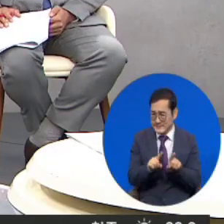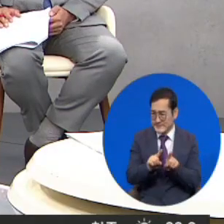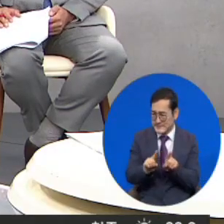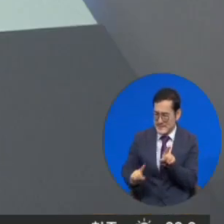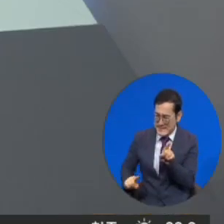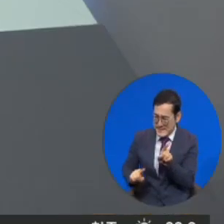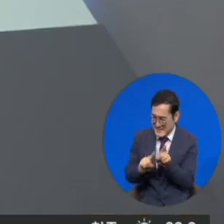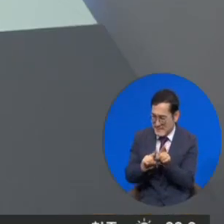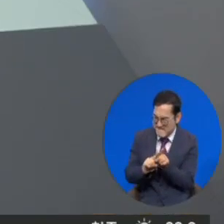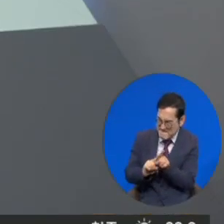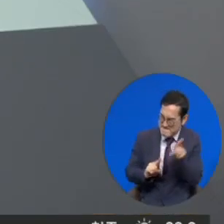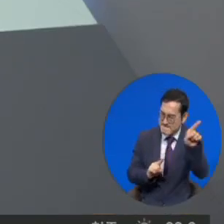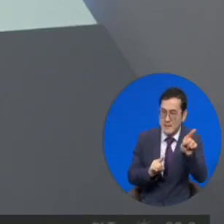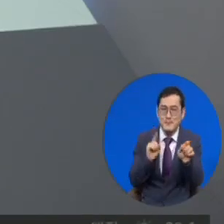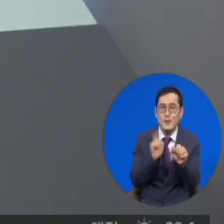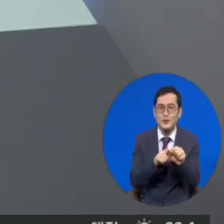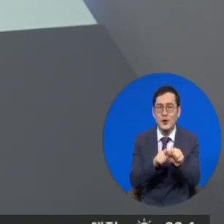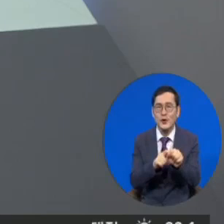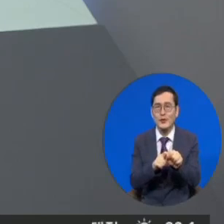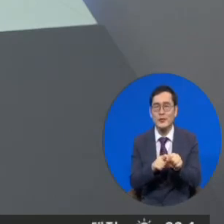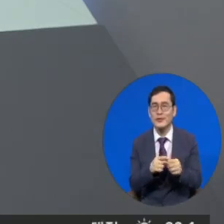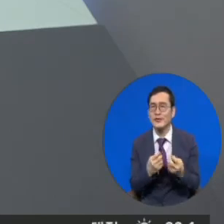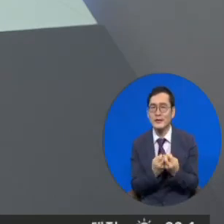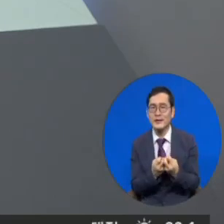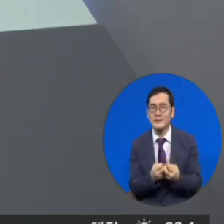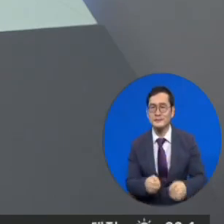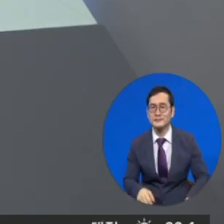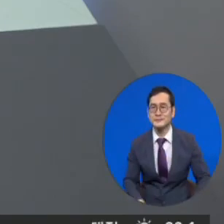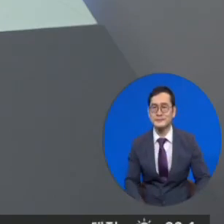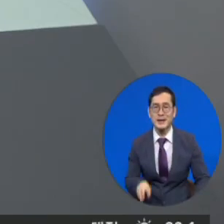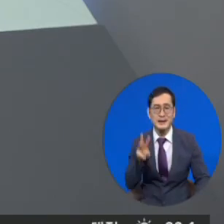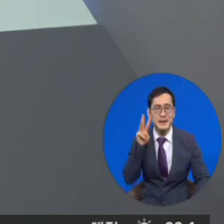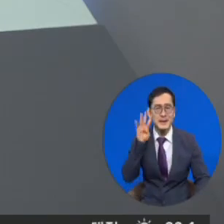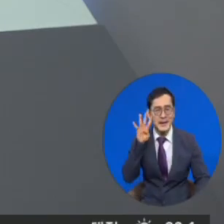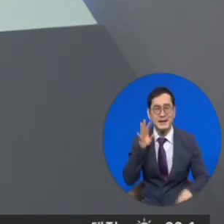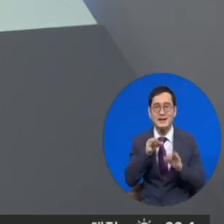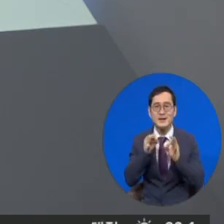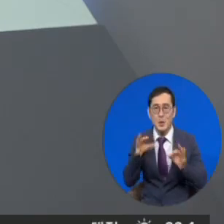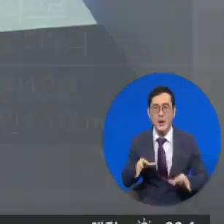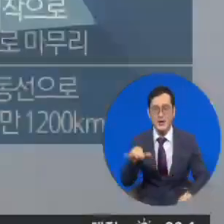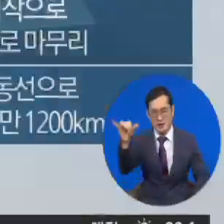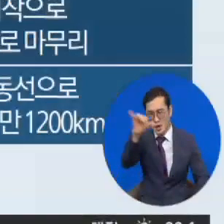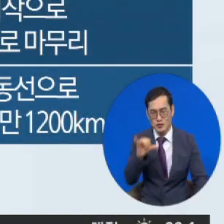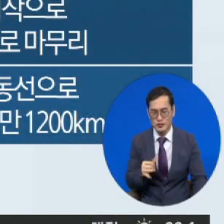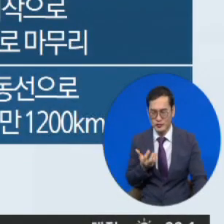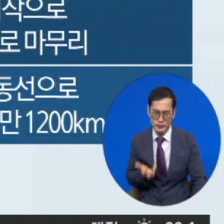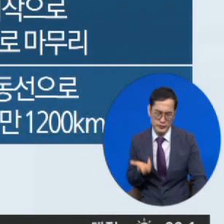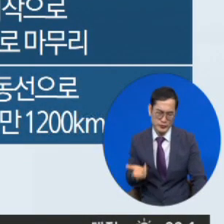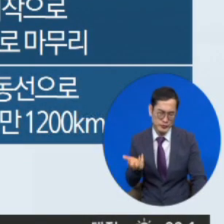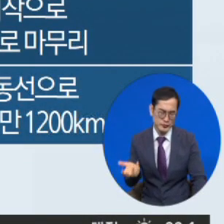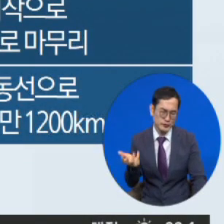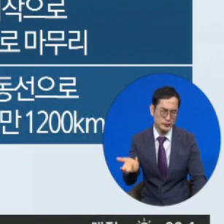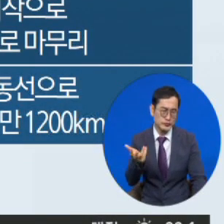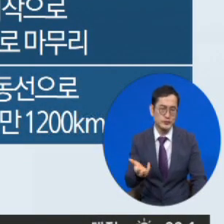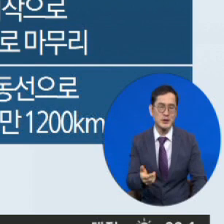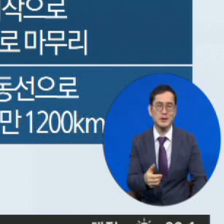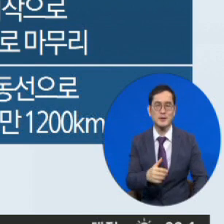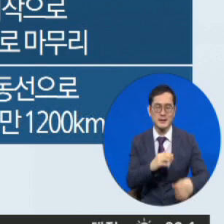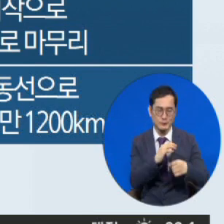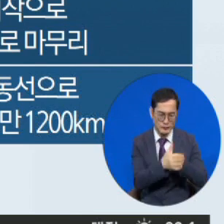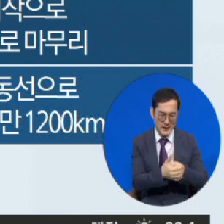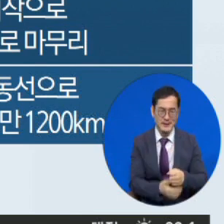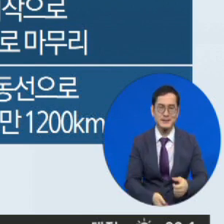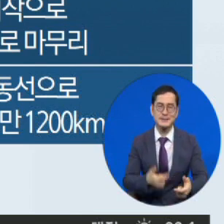이제 7월 30일부터 한 3박 4일 동안 전국을 순회를 돕니다. 그래서 이제, 부산, 대구,